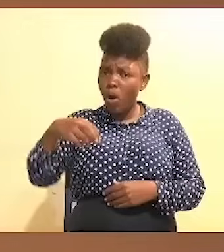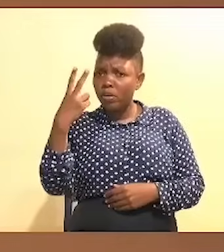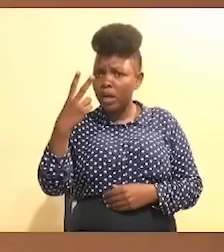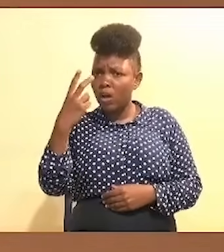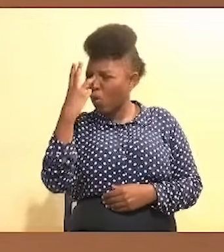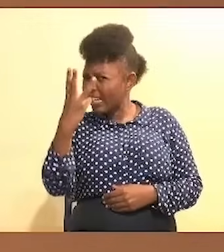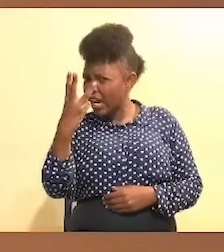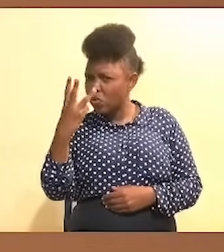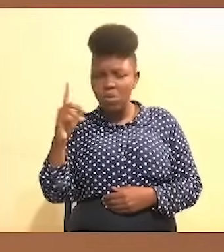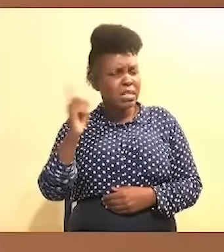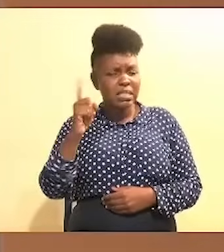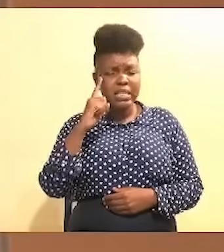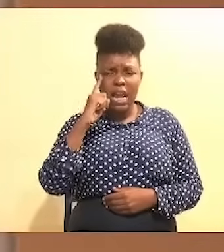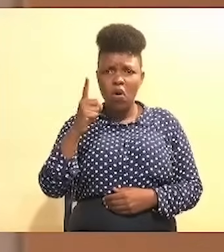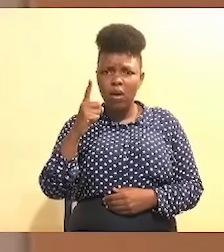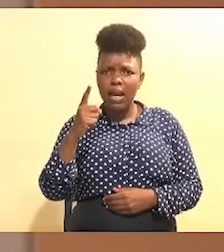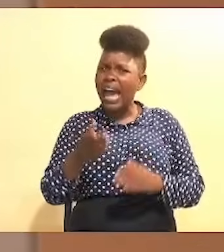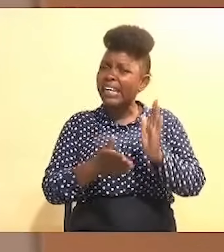Sijaona akinitanguliza na mimi.